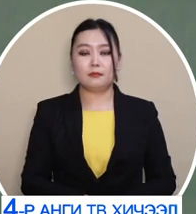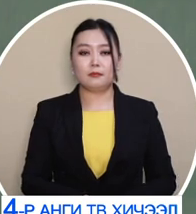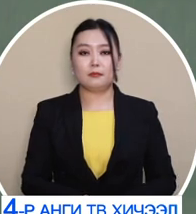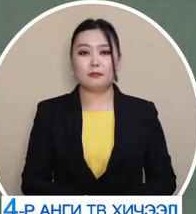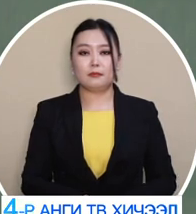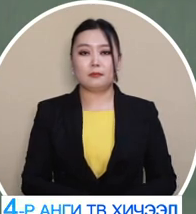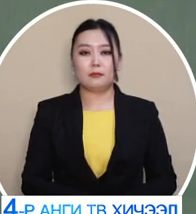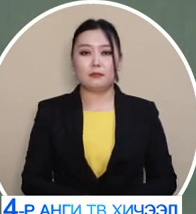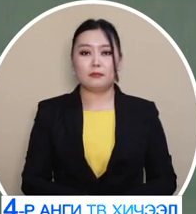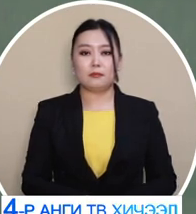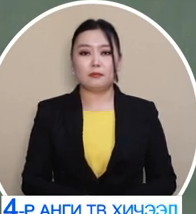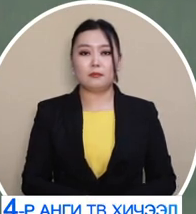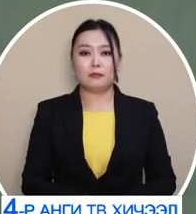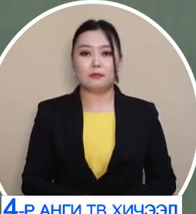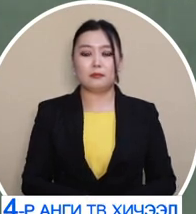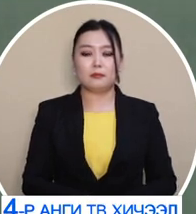Мөн